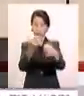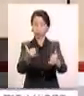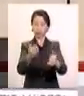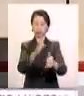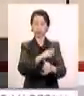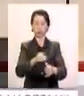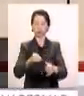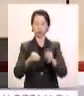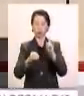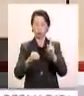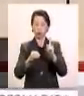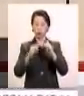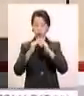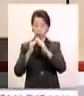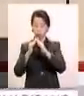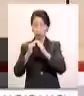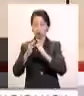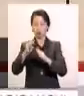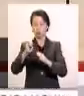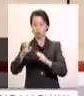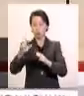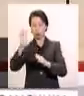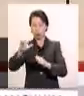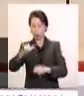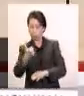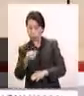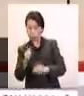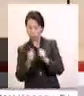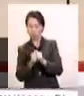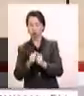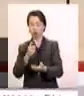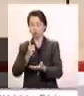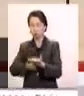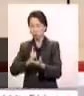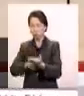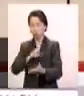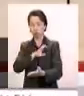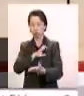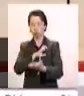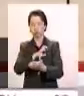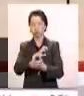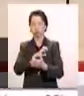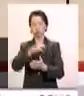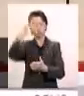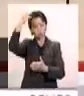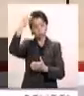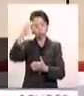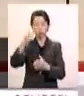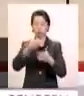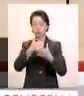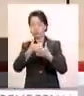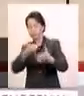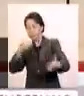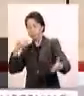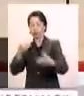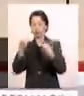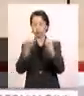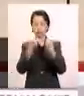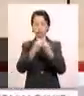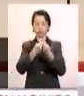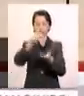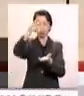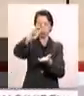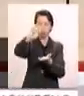One City Mall akan dinilai dalam perbincangannya dengan polis Selangor sebelum jumlah anggota dikurangkan bagi mengelak